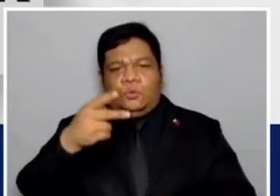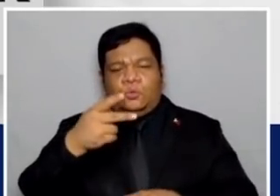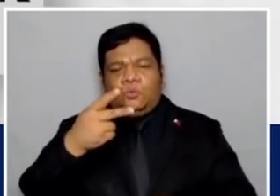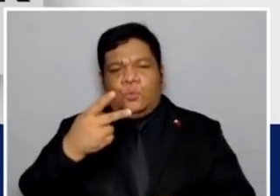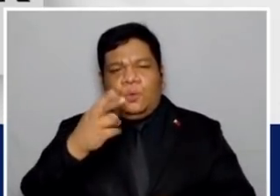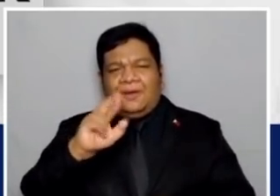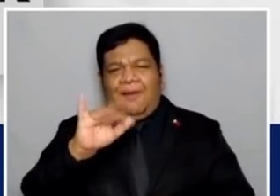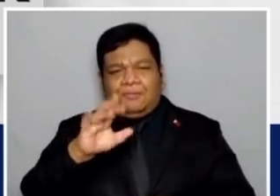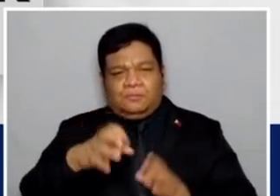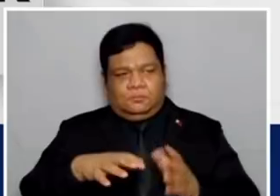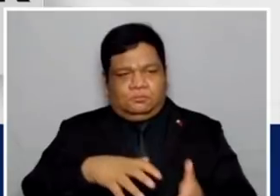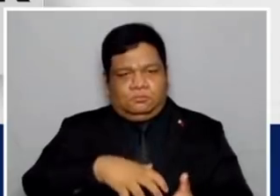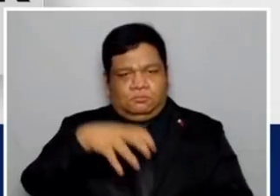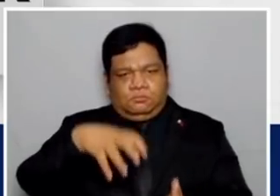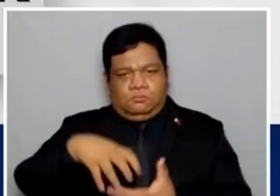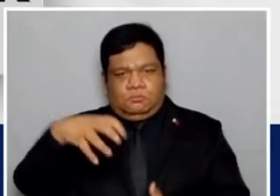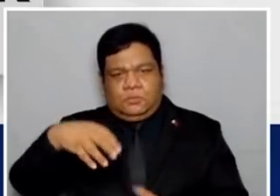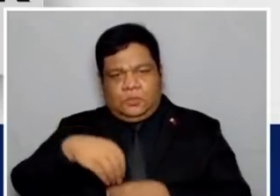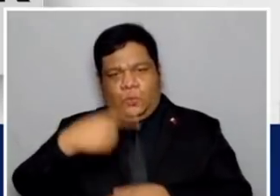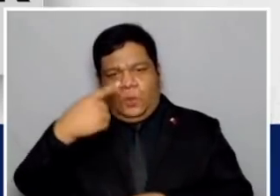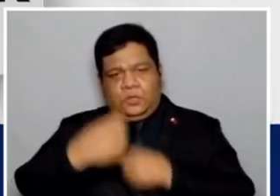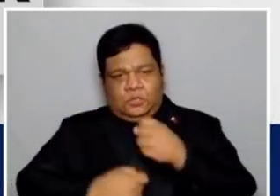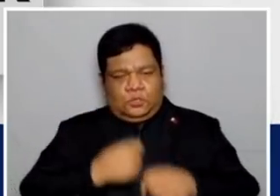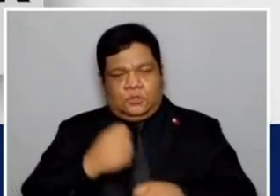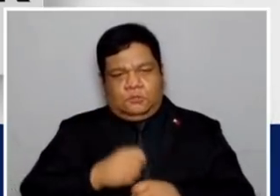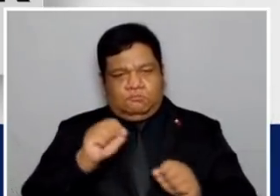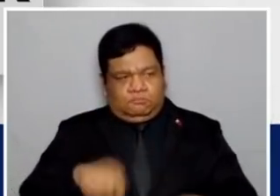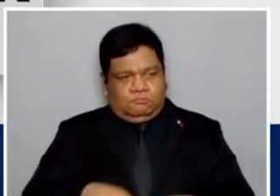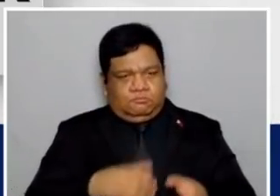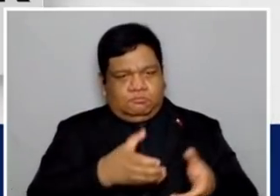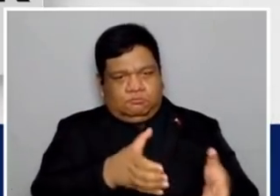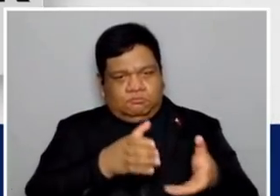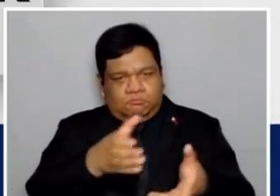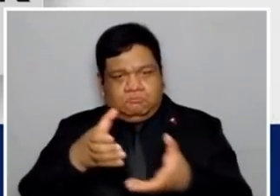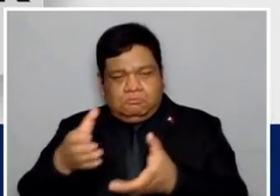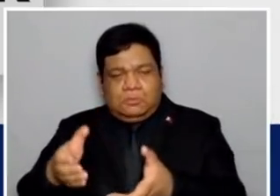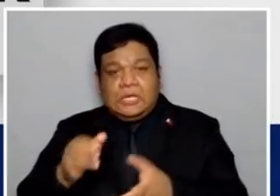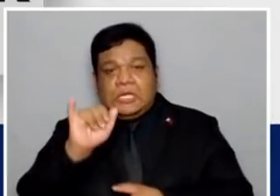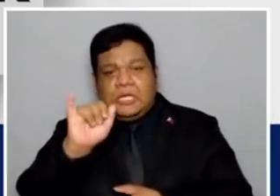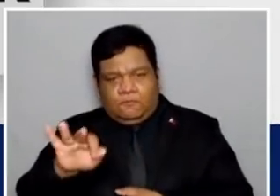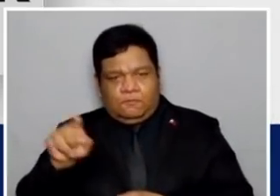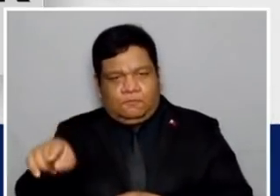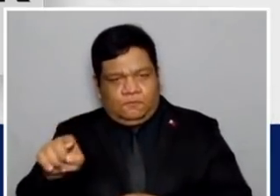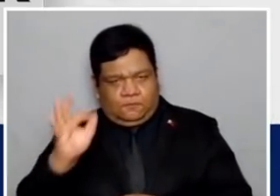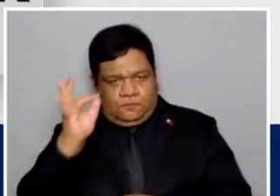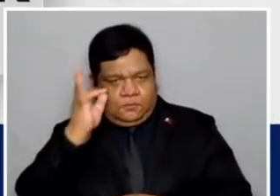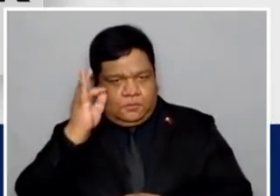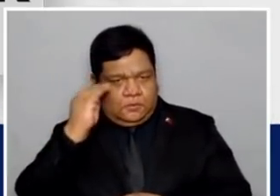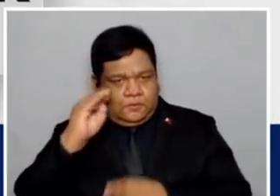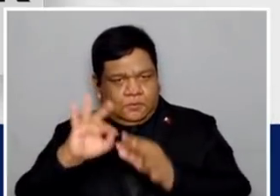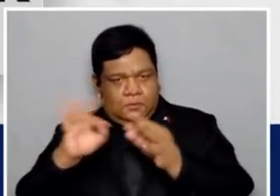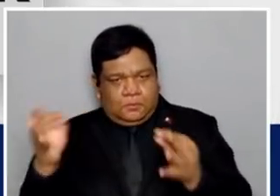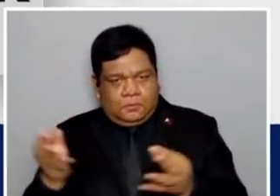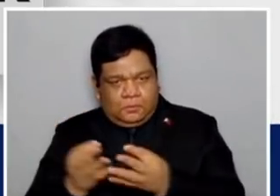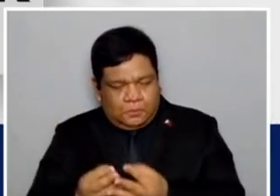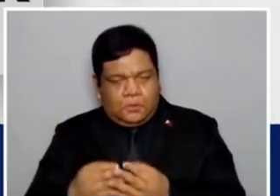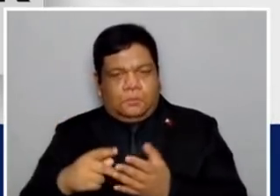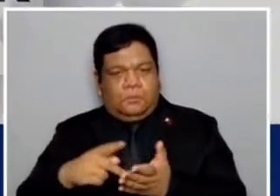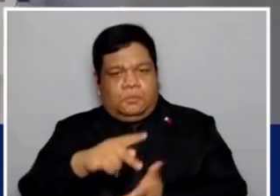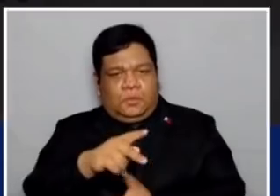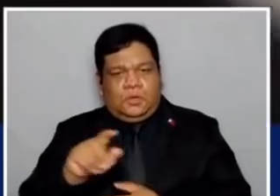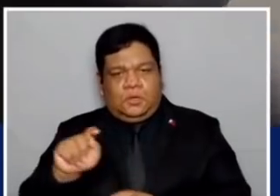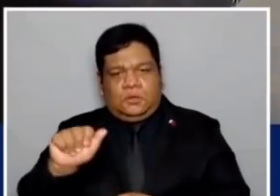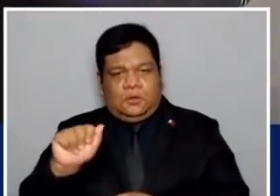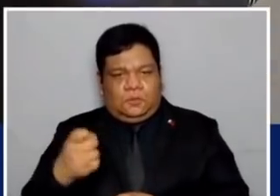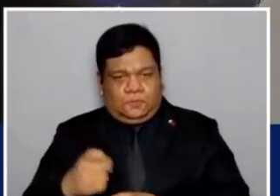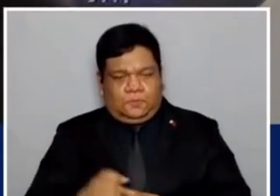ng isang taon kung babayaran ng pamilya Marcos ang higit 200 bilyong pisong estate